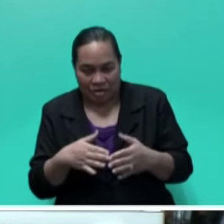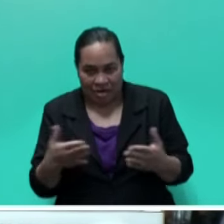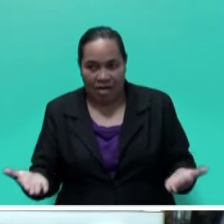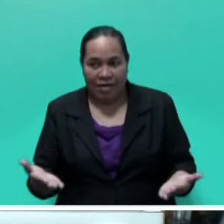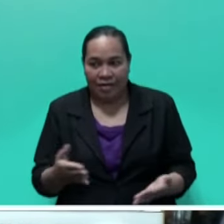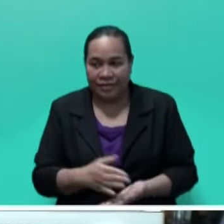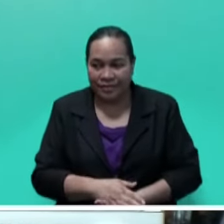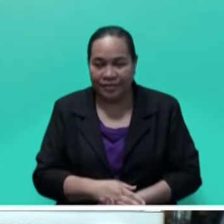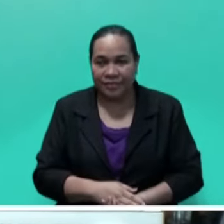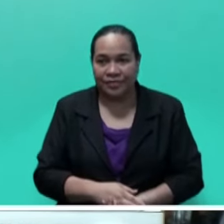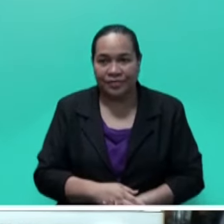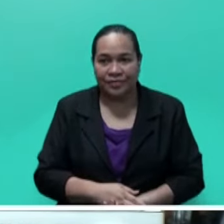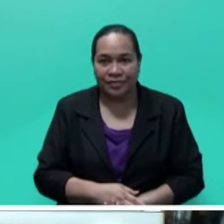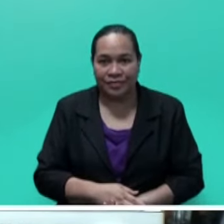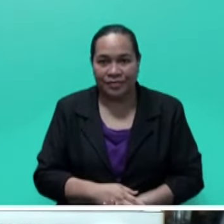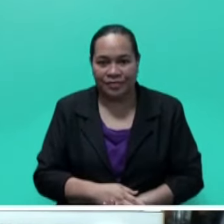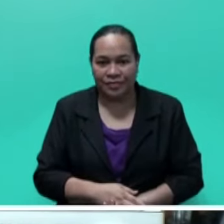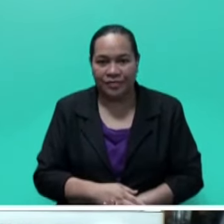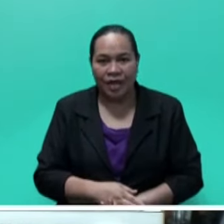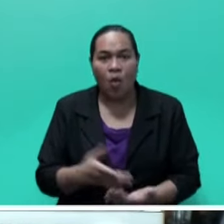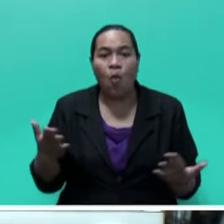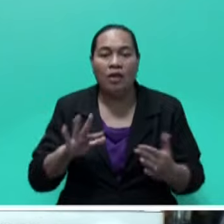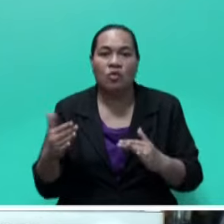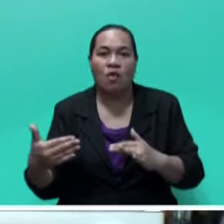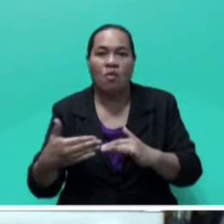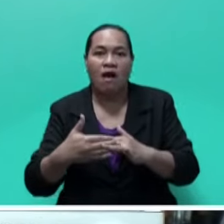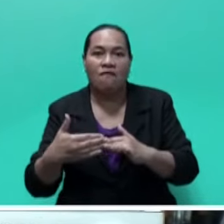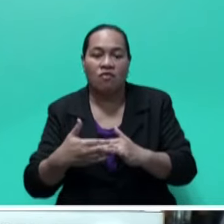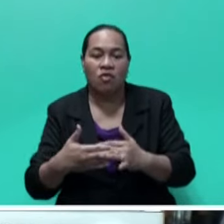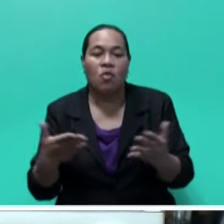ko e na moni wavu mayengara